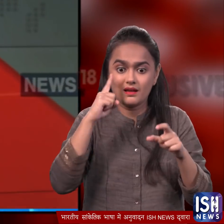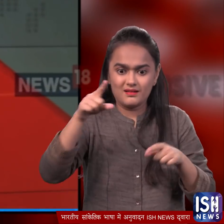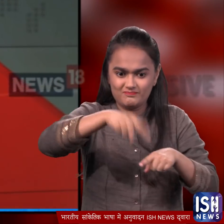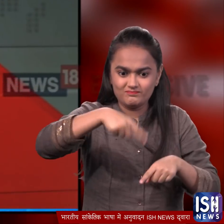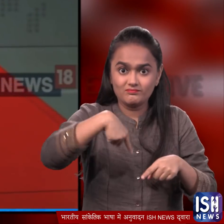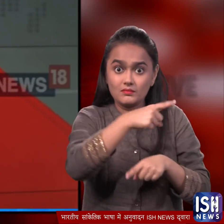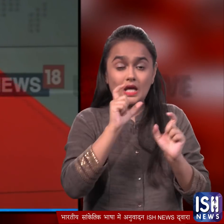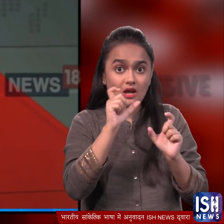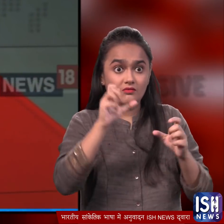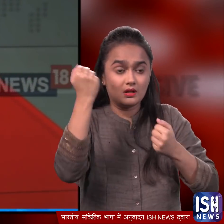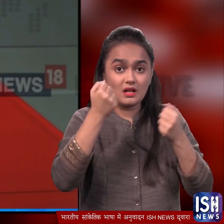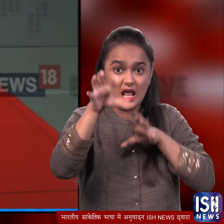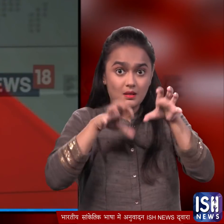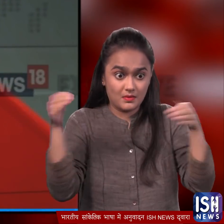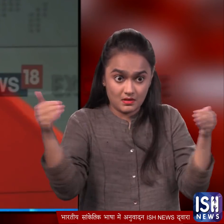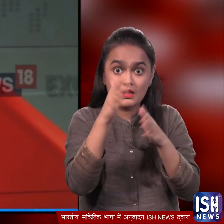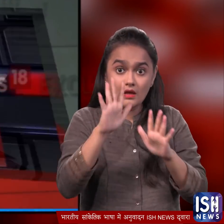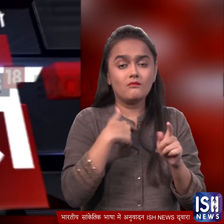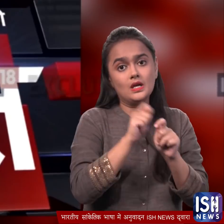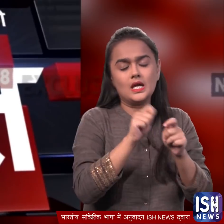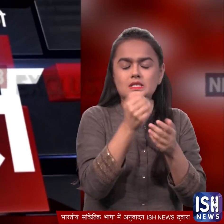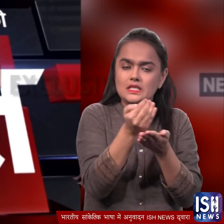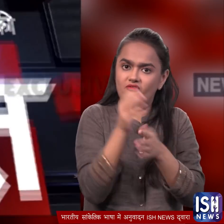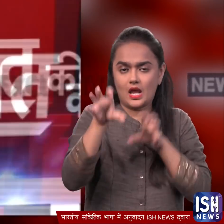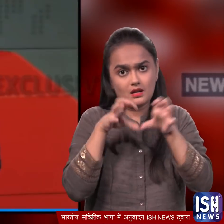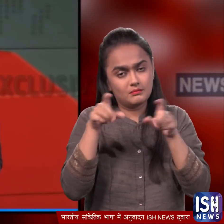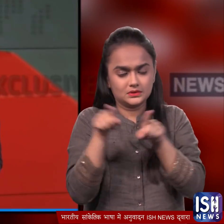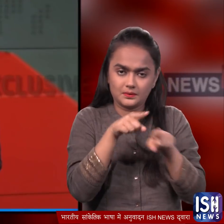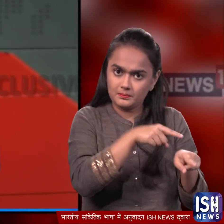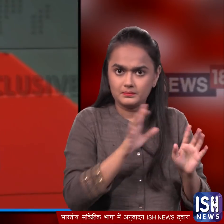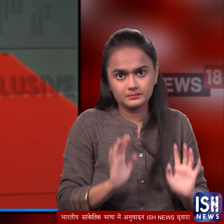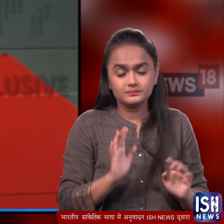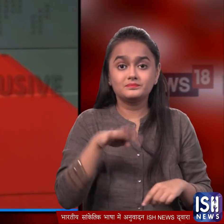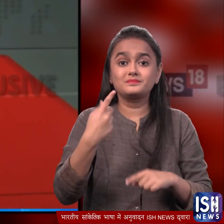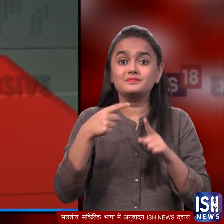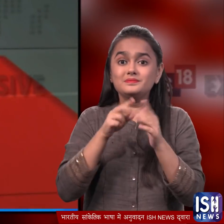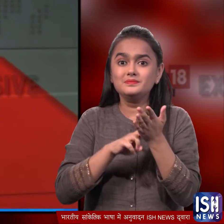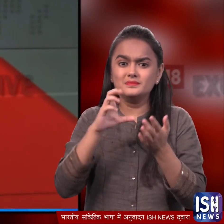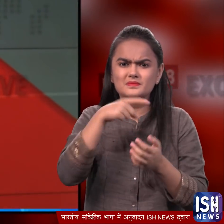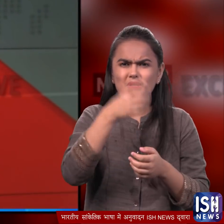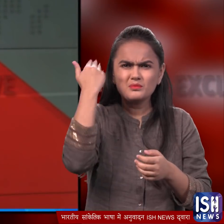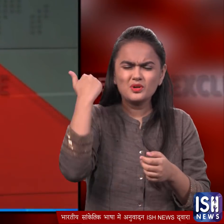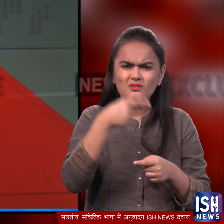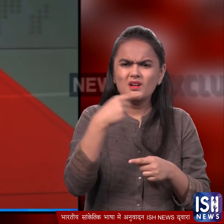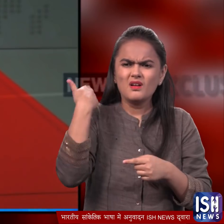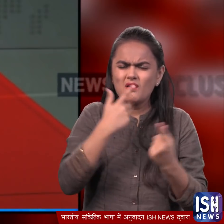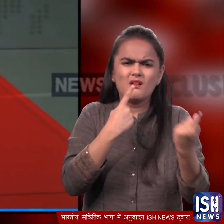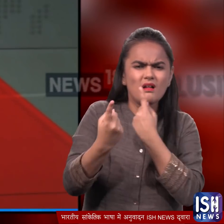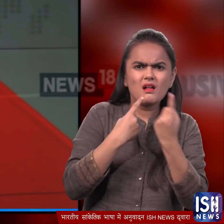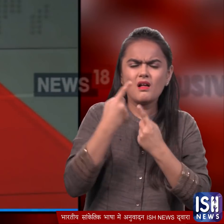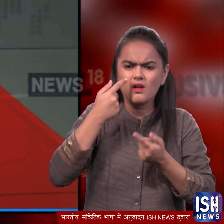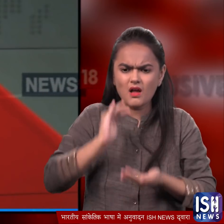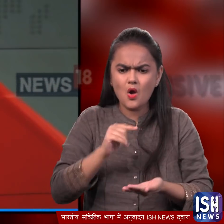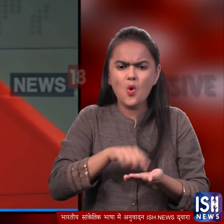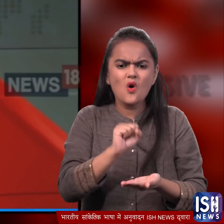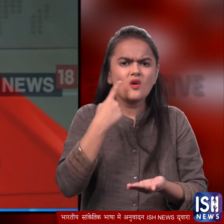बनाई जा रही है, जो अपनी तरह का देश में पहला प्रयोग है। टीएमसी सांसद नुसरत जहां के बच्चे के पिता के नाम पर पिछले कई दिनों से